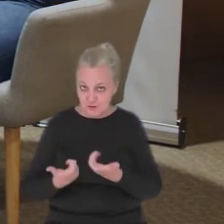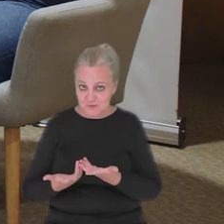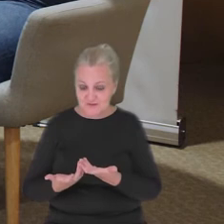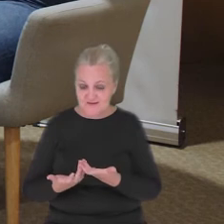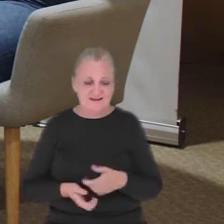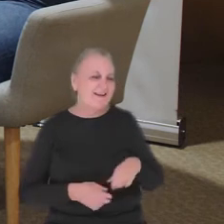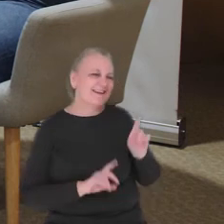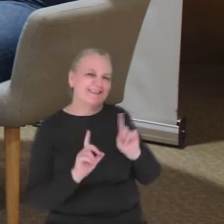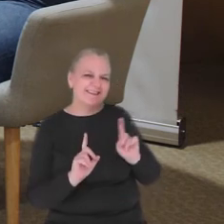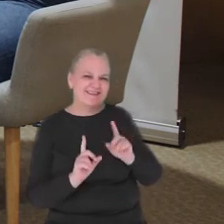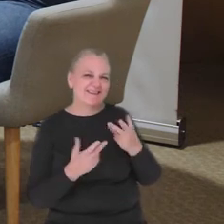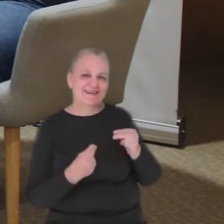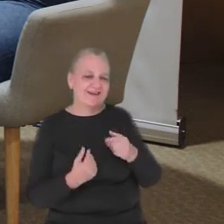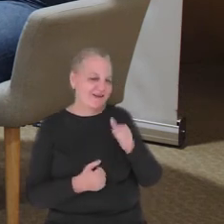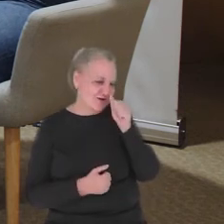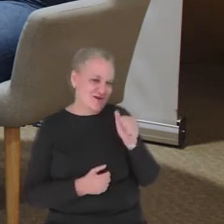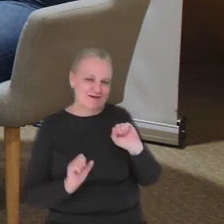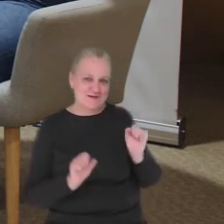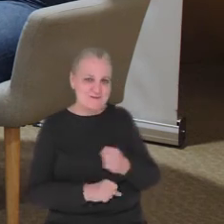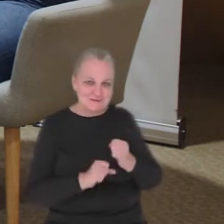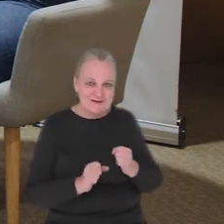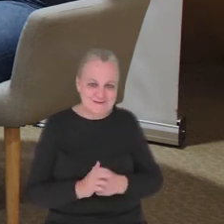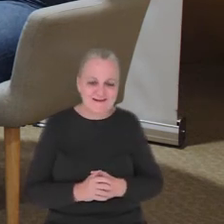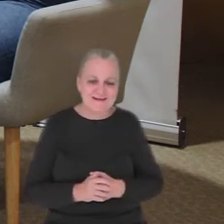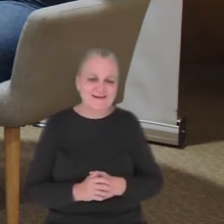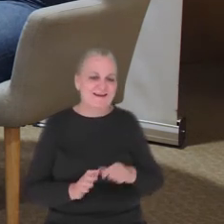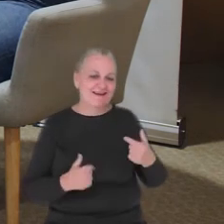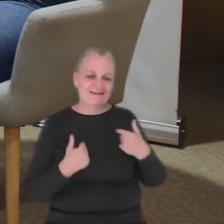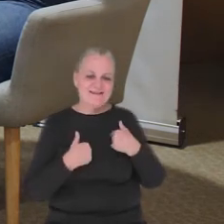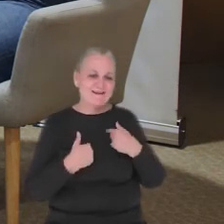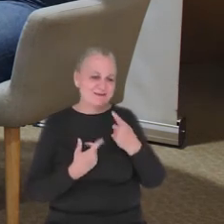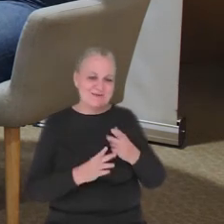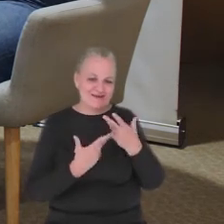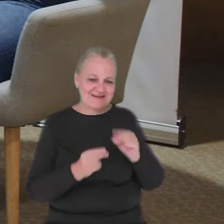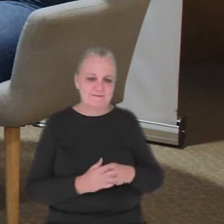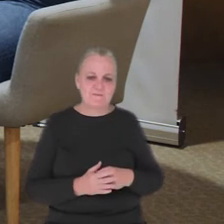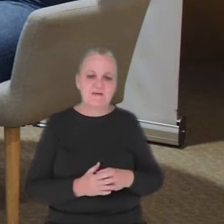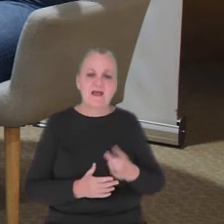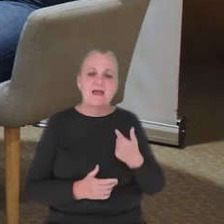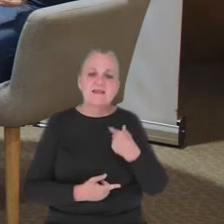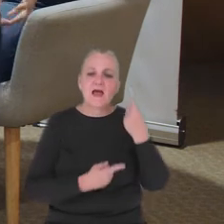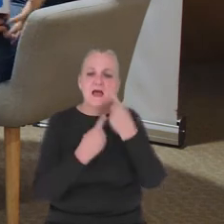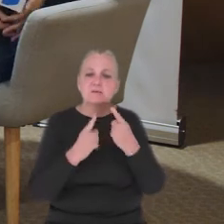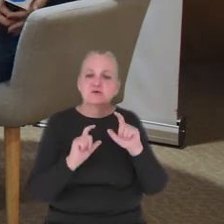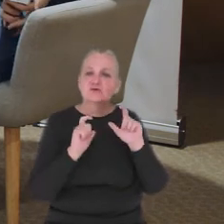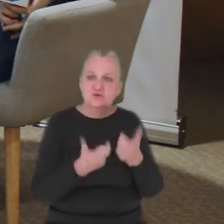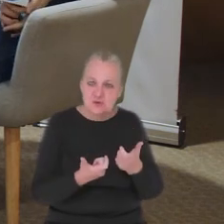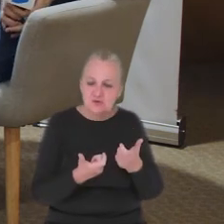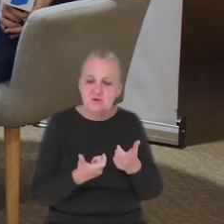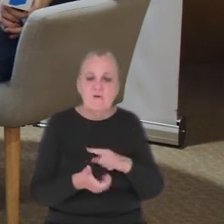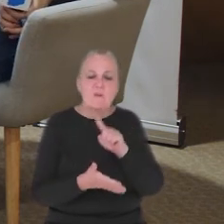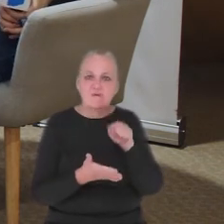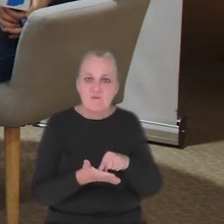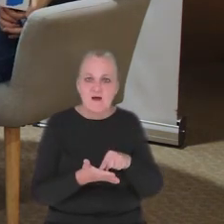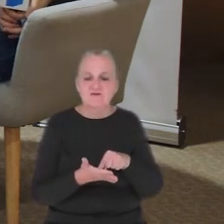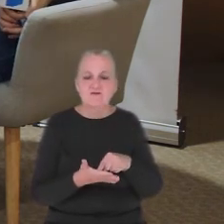Nie, to chyba nie jest możliwe, to chyba nie podpisuję się pod tym. Nie, pomyślałam o tym, że no właśnie